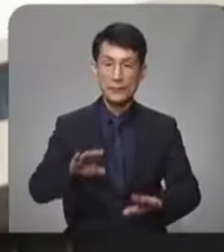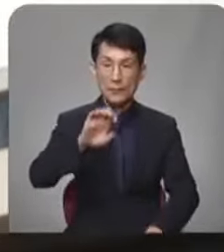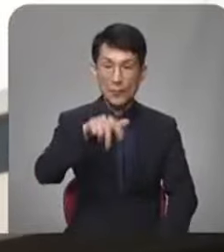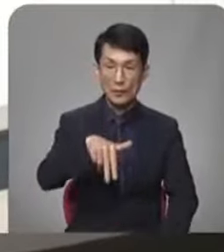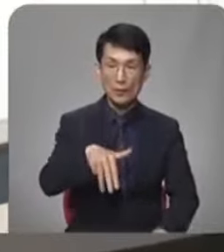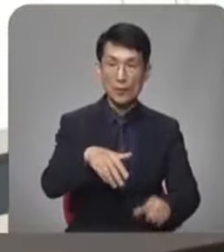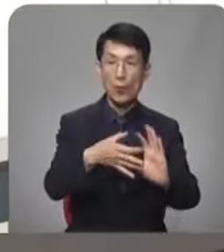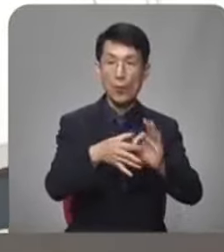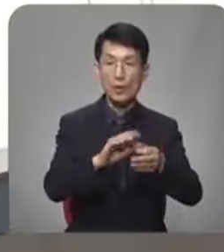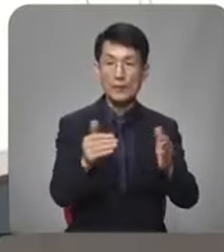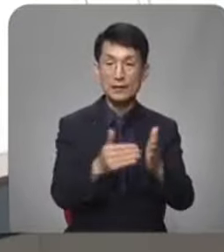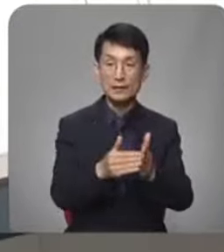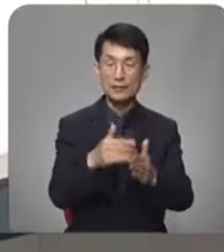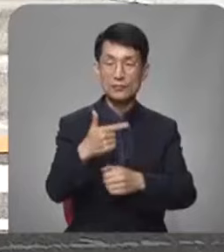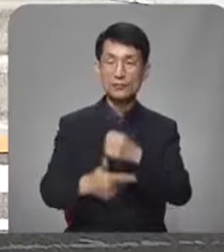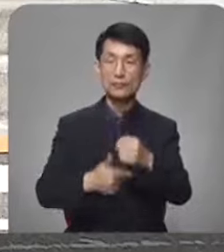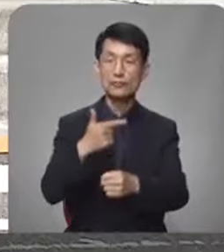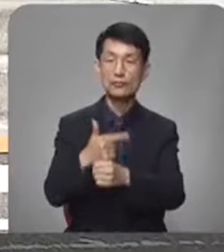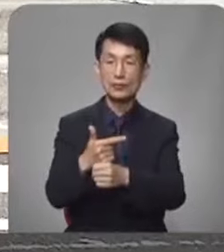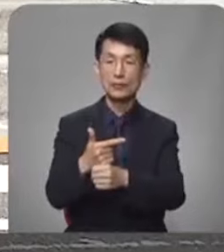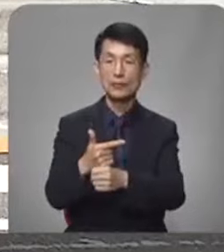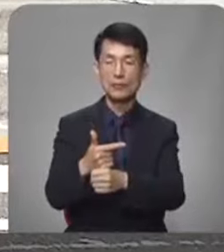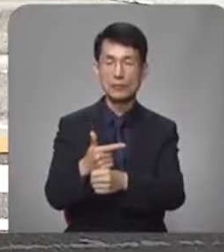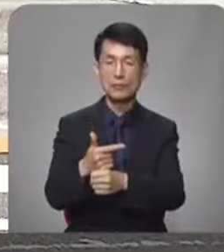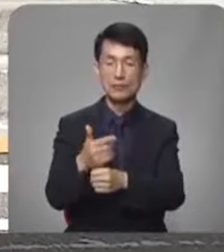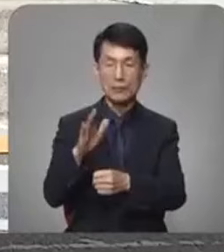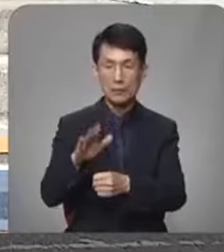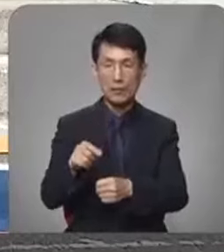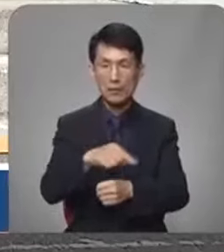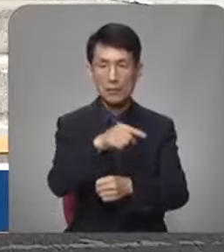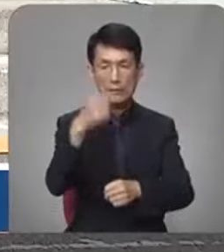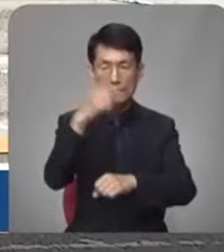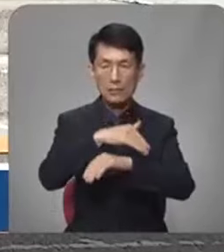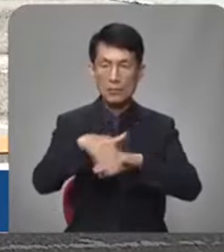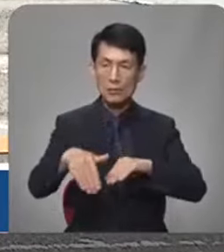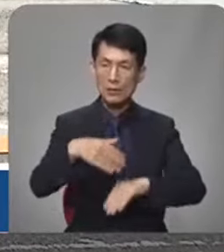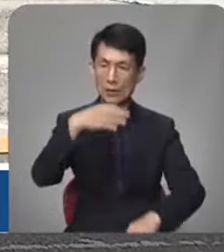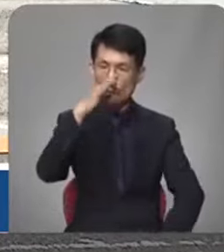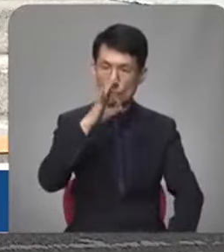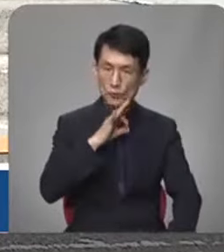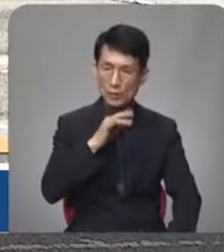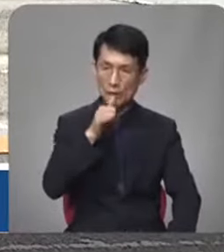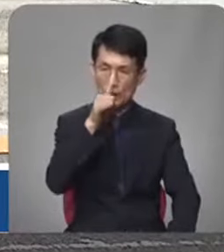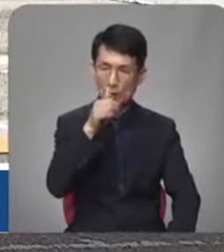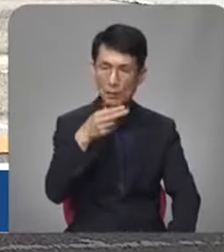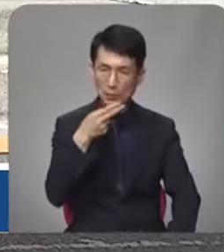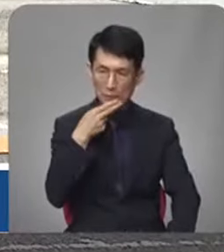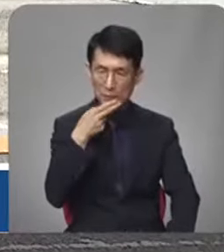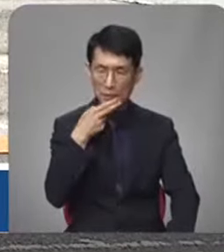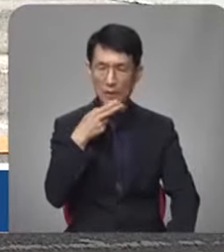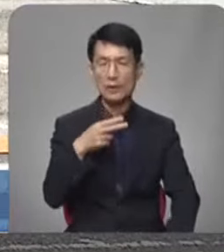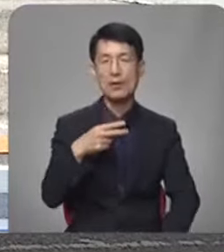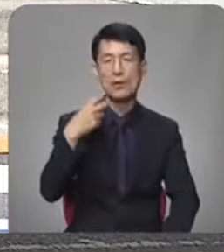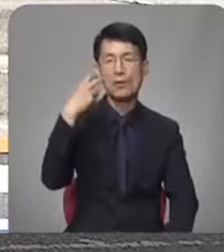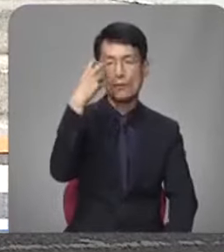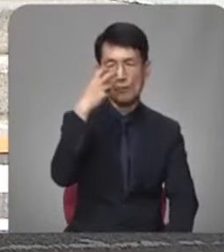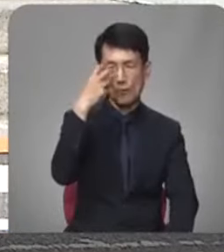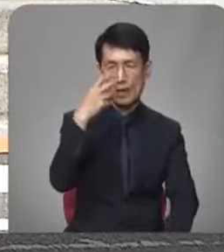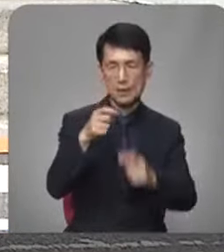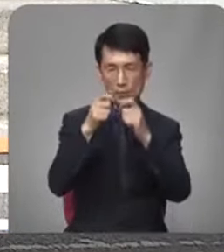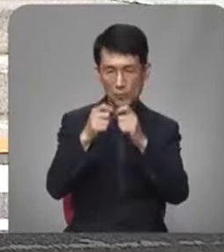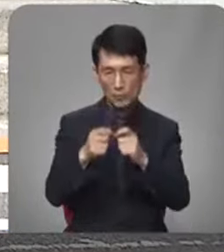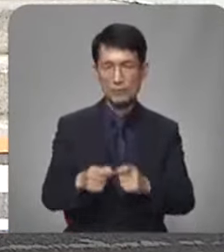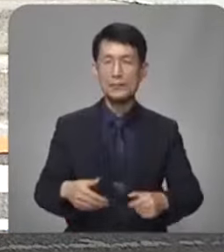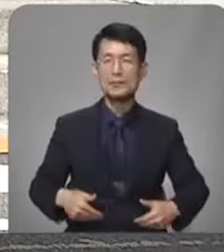6년이 흘렀습니다 당초 계획했던 유산화 사업들이 효과를 내고 있는지 정밀한 관리가 필요하다는 지적입니다